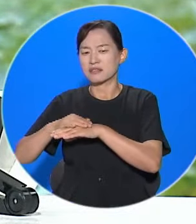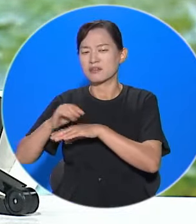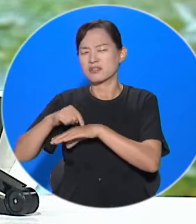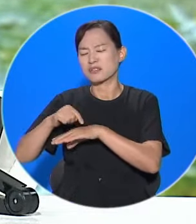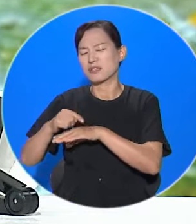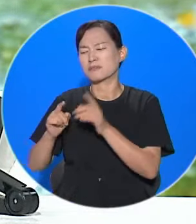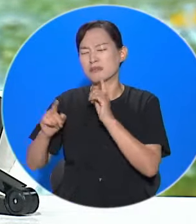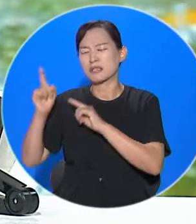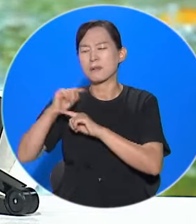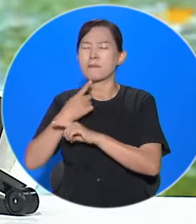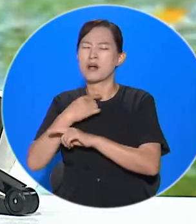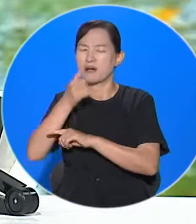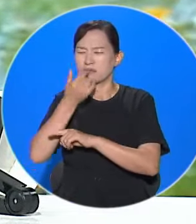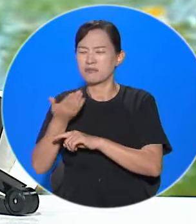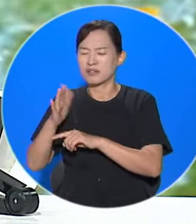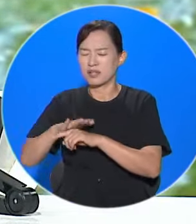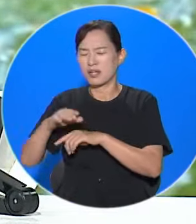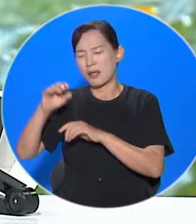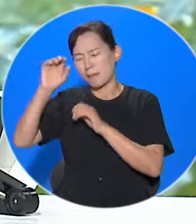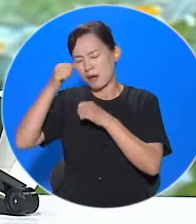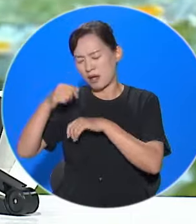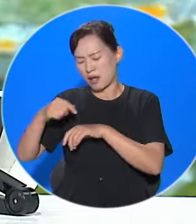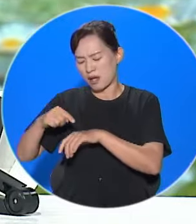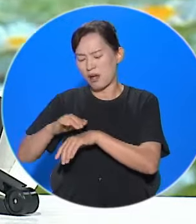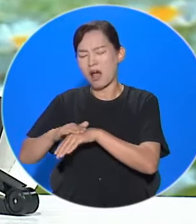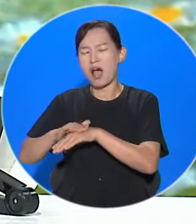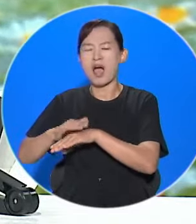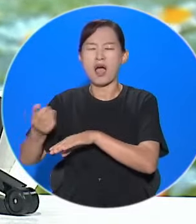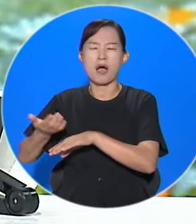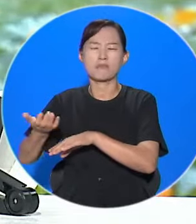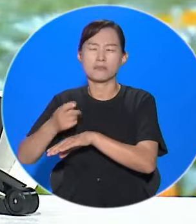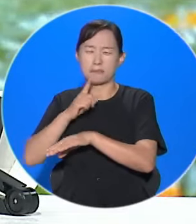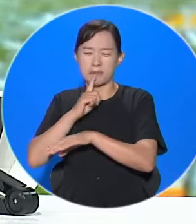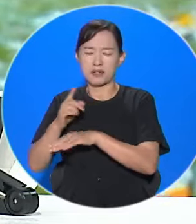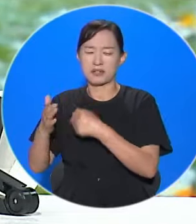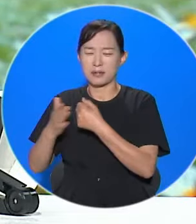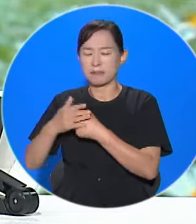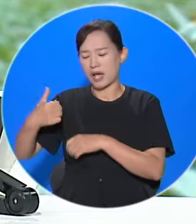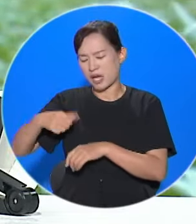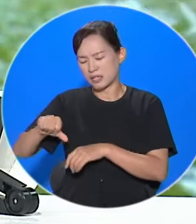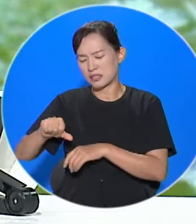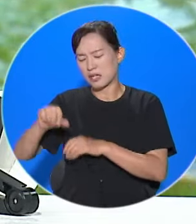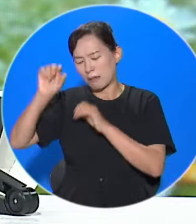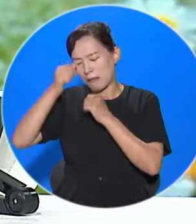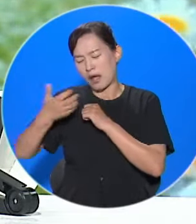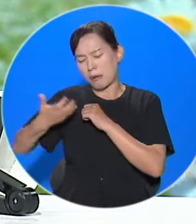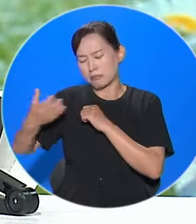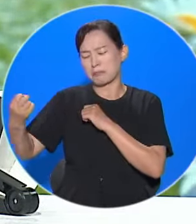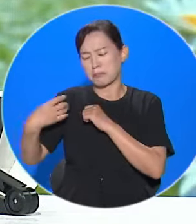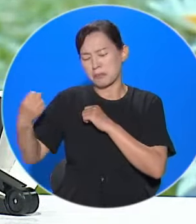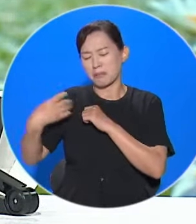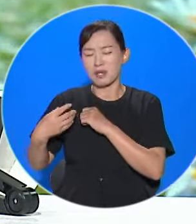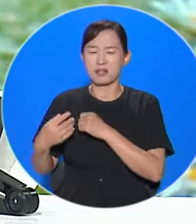다리가 이렇게 발등이 좀 아파요. 예, 아프대. 그래 보면 뭐 아이고 다리야, 아이고 다리야. 막 그러고